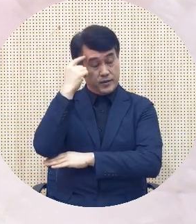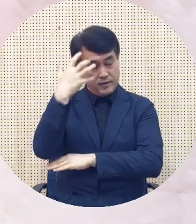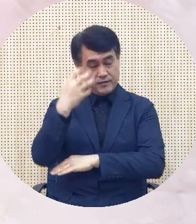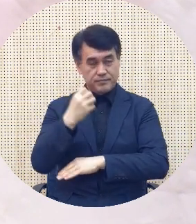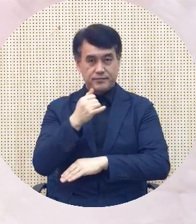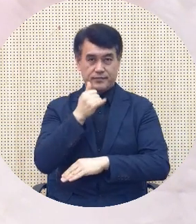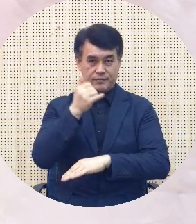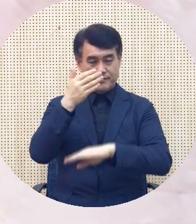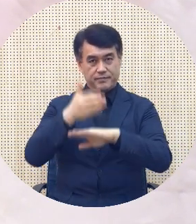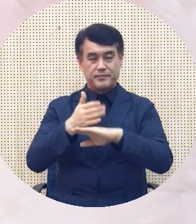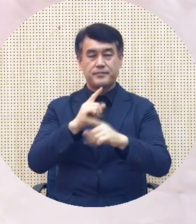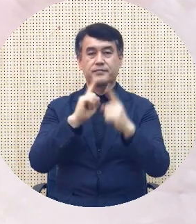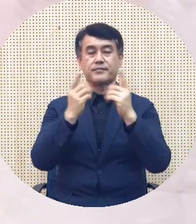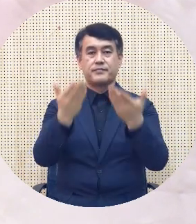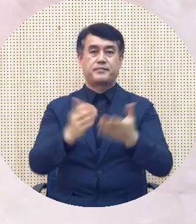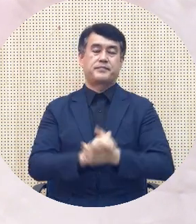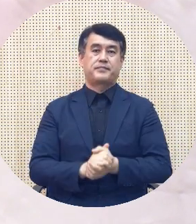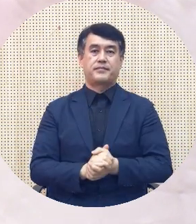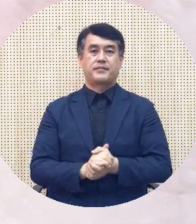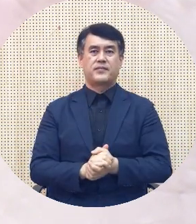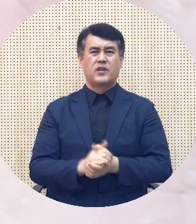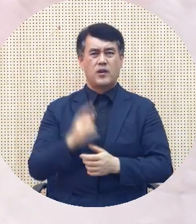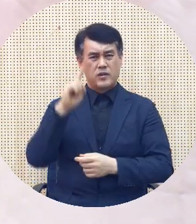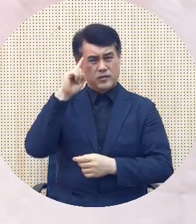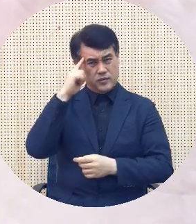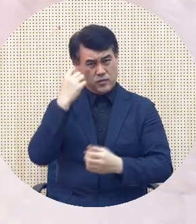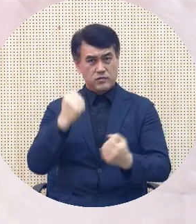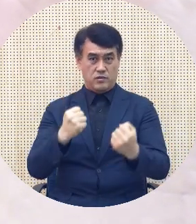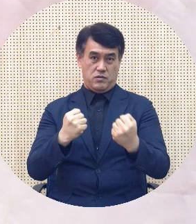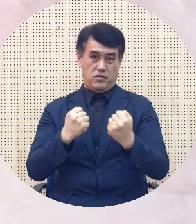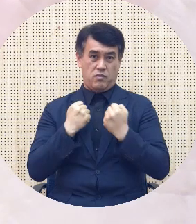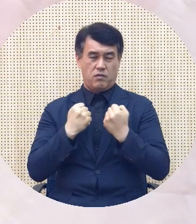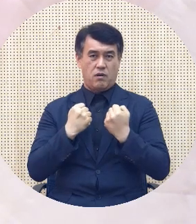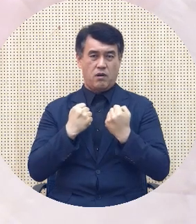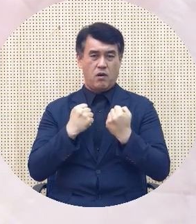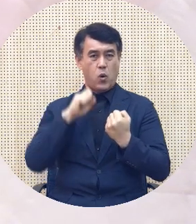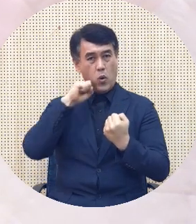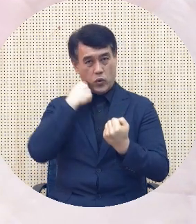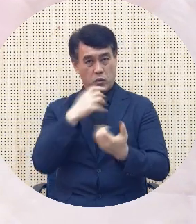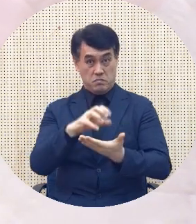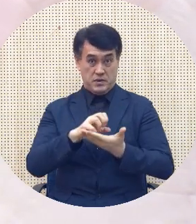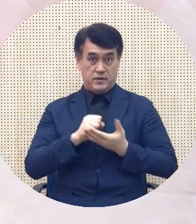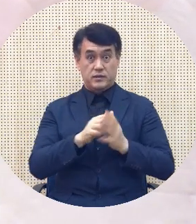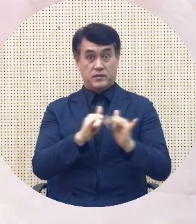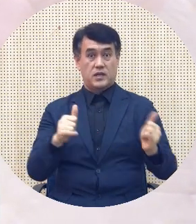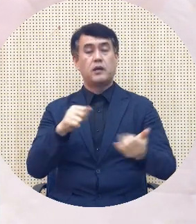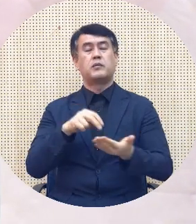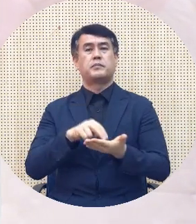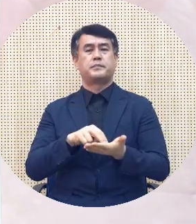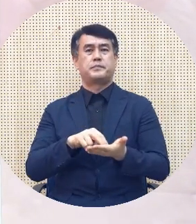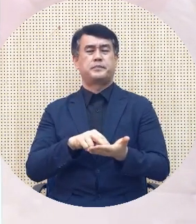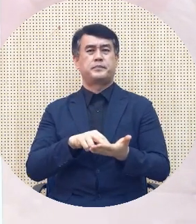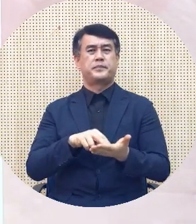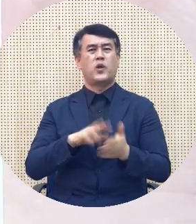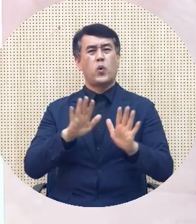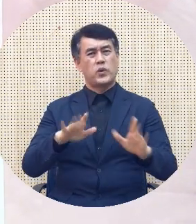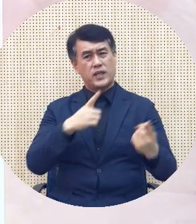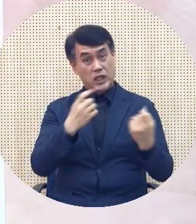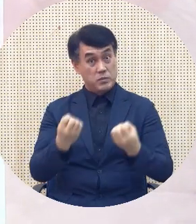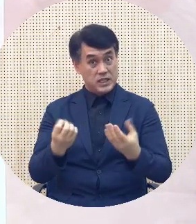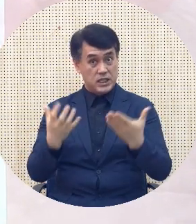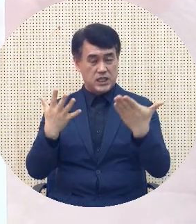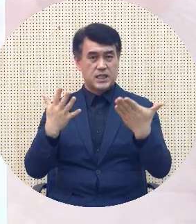또한 감사드립니다. 정신적 건강에 어려움을 가진 수많은 사람들에게 오늘의 이